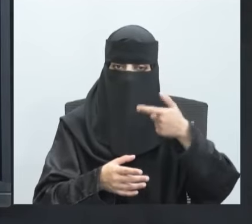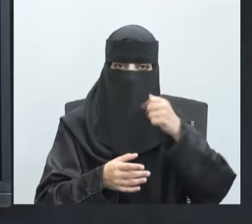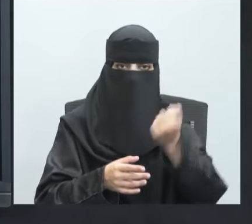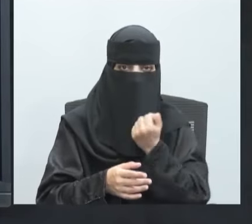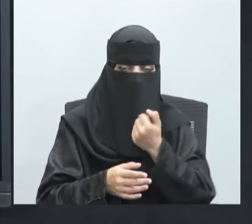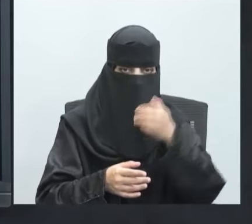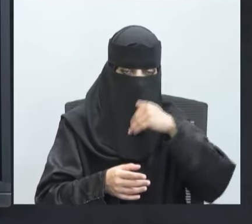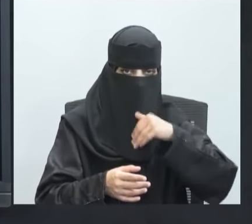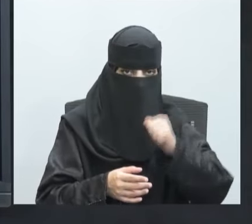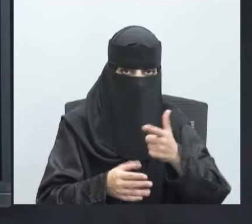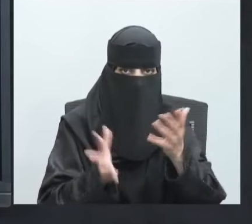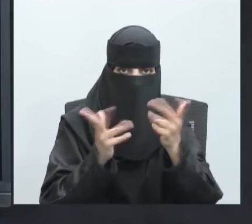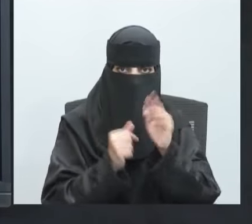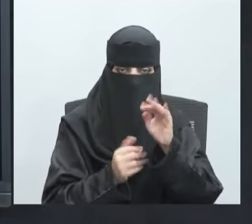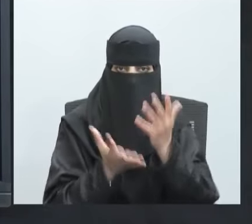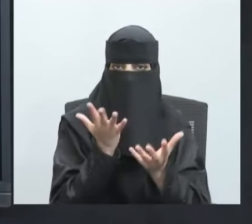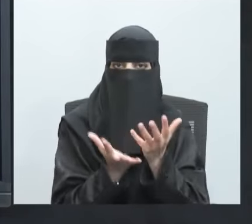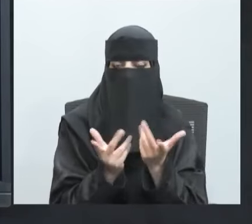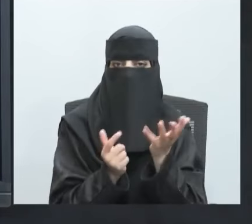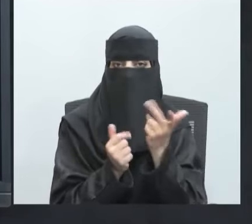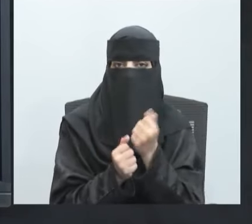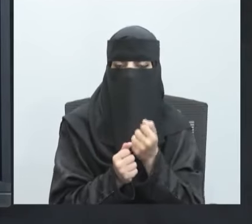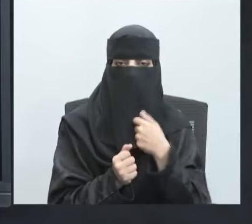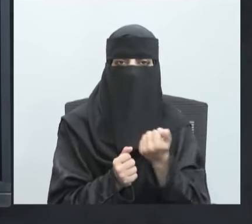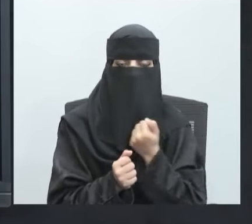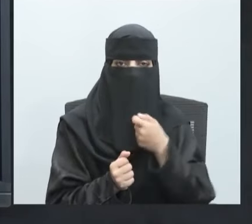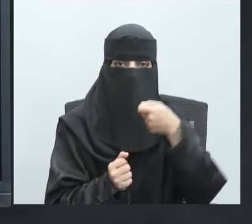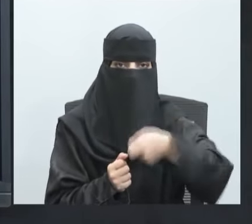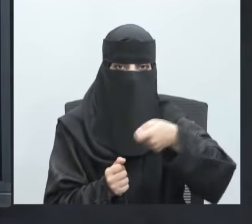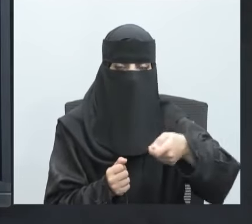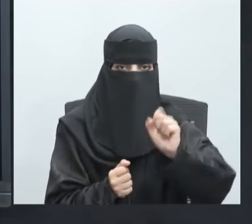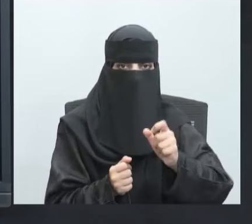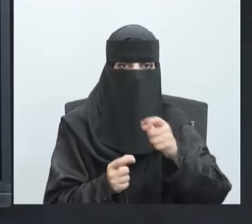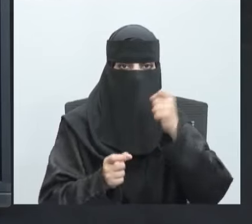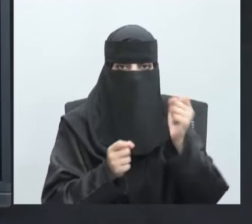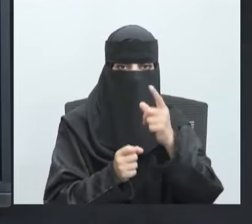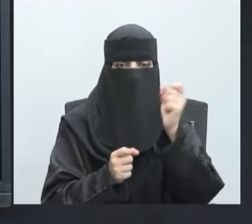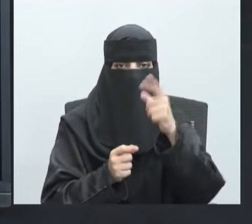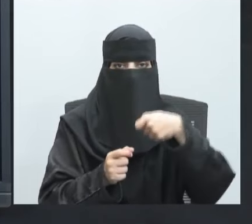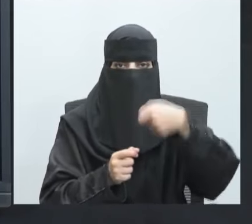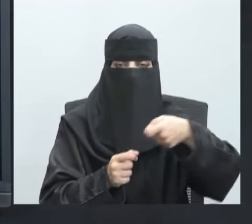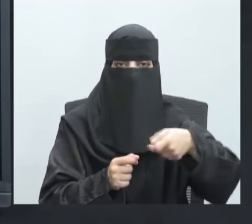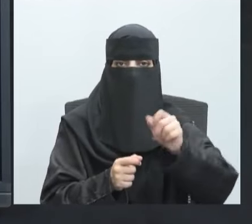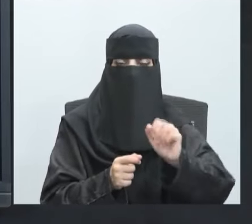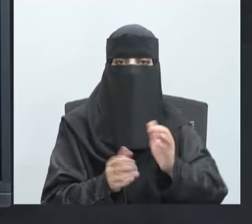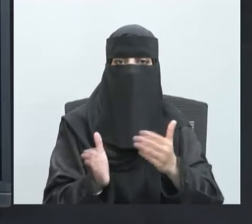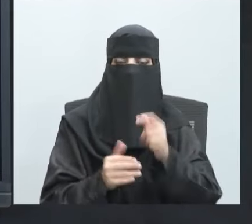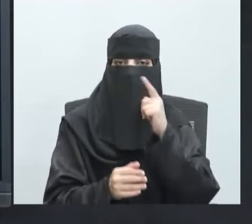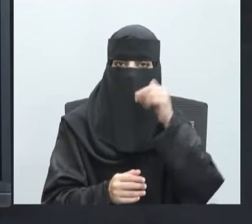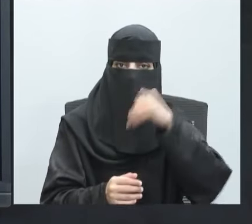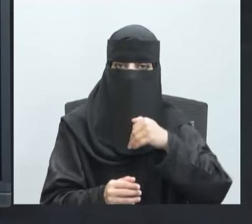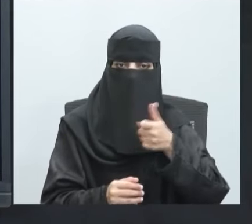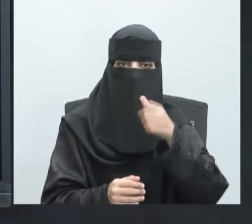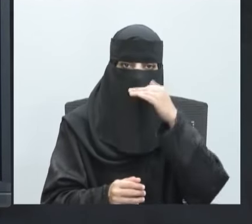هو احتياجاتك وكم المقدار من المال الذي ستحتاج لصرفه على تلك الاحتياجات